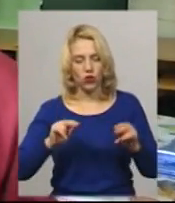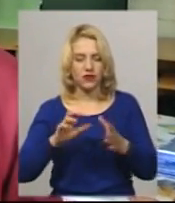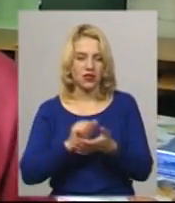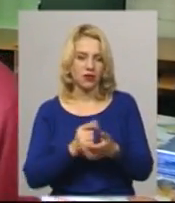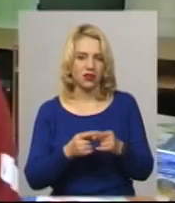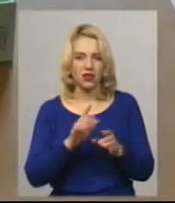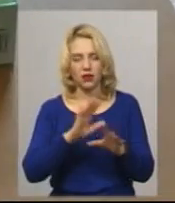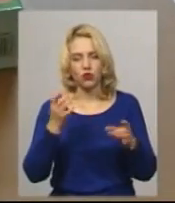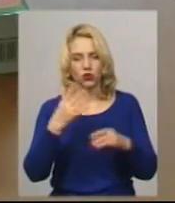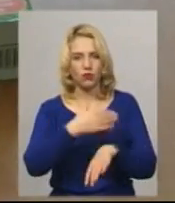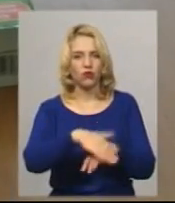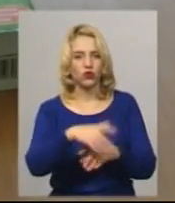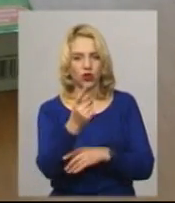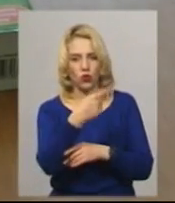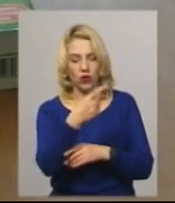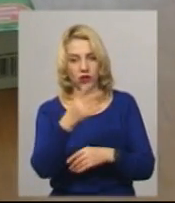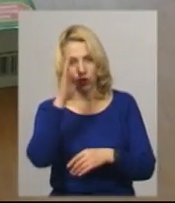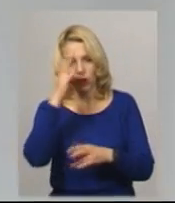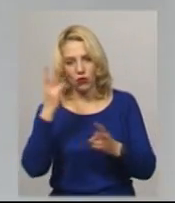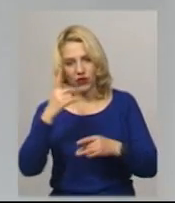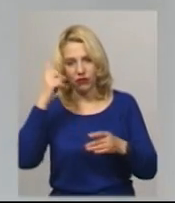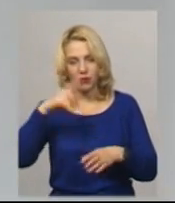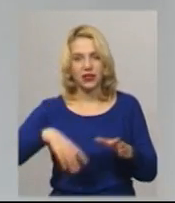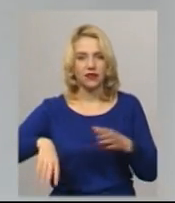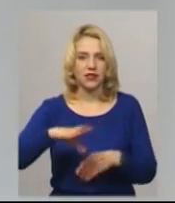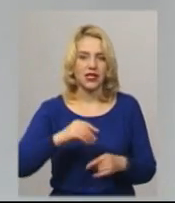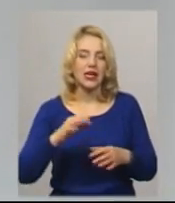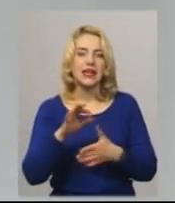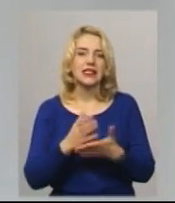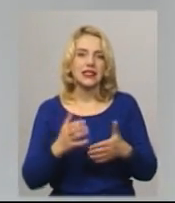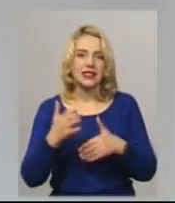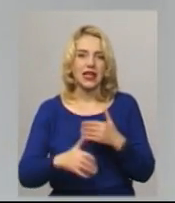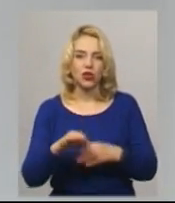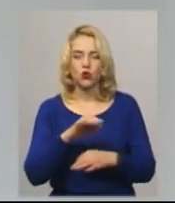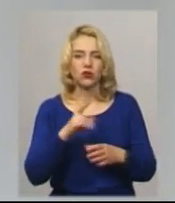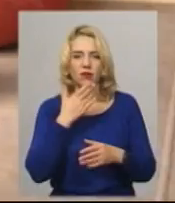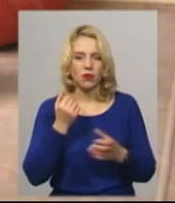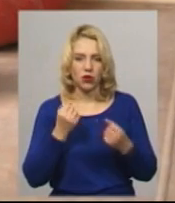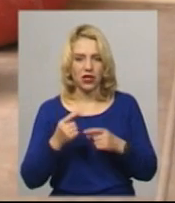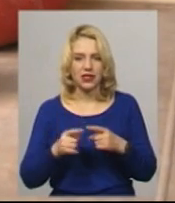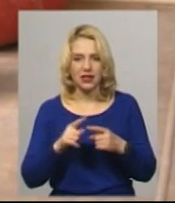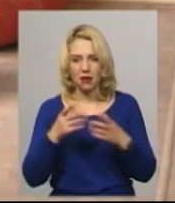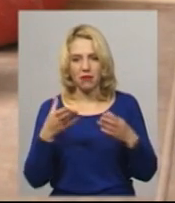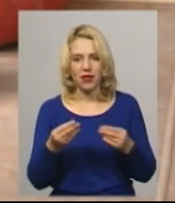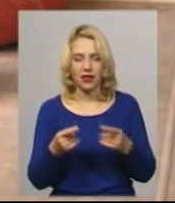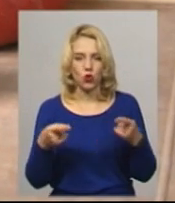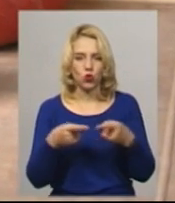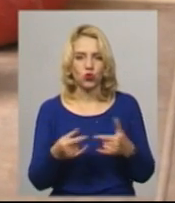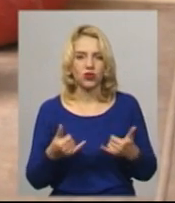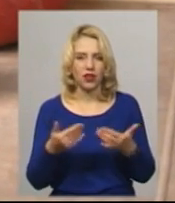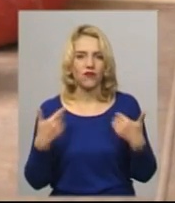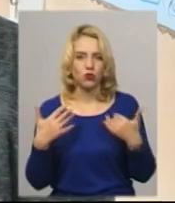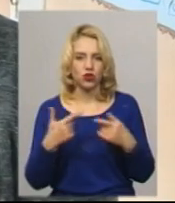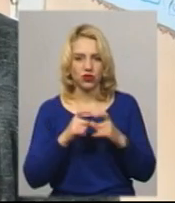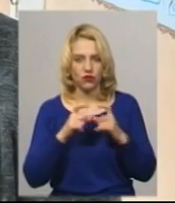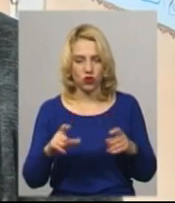ходити там по дворі. Хлопець повинен вміти все. Серед проєктів, які не перемогли в конкурсі, був оцей м'який куточок для відпочинку в школі.